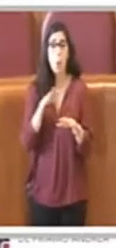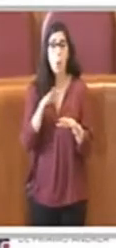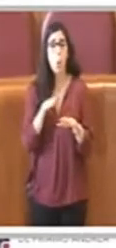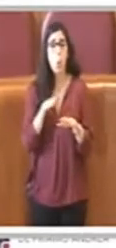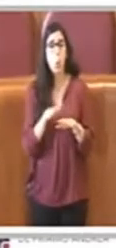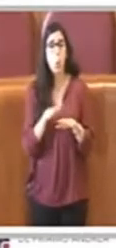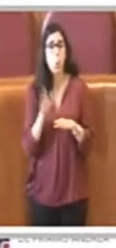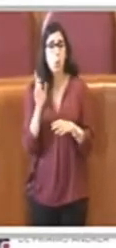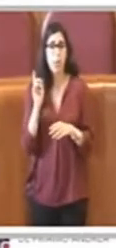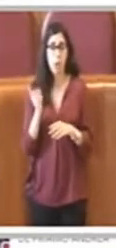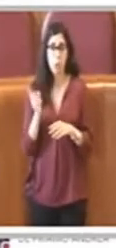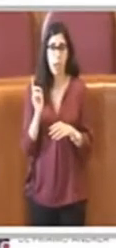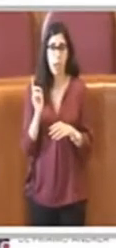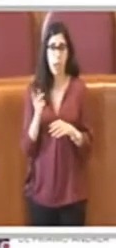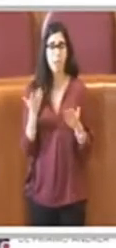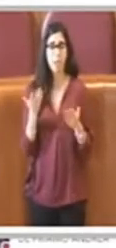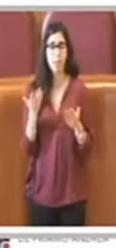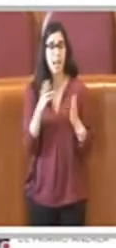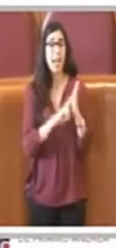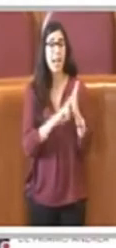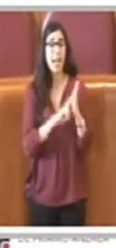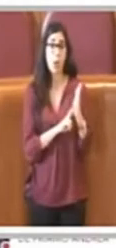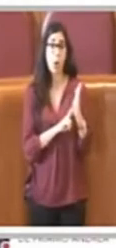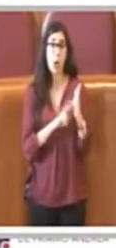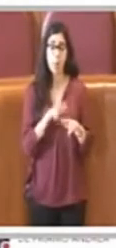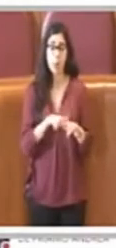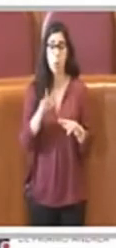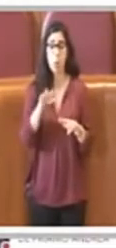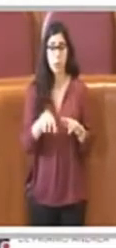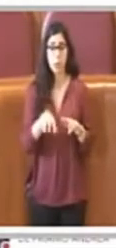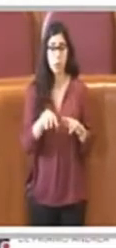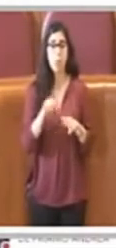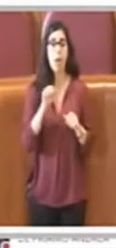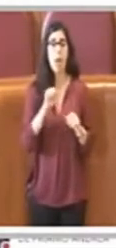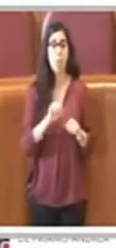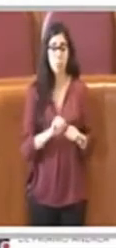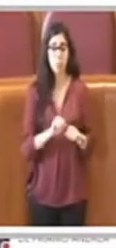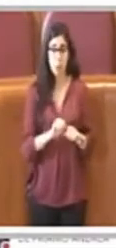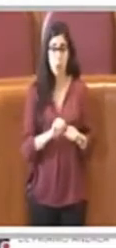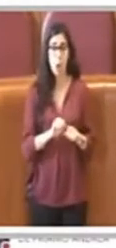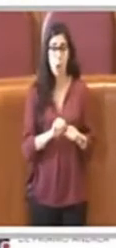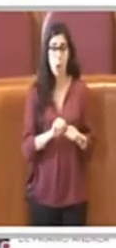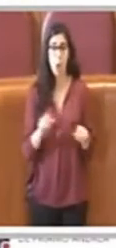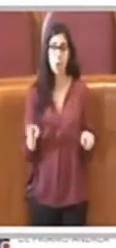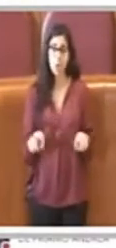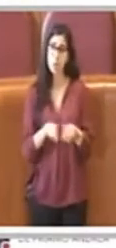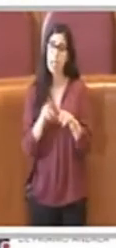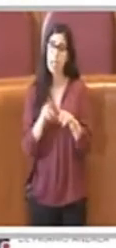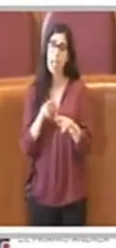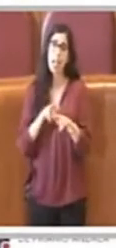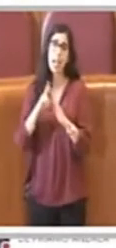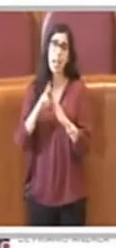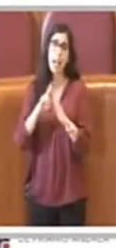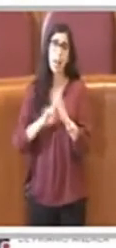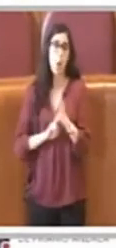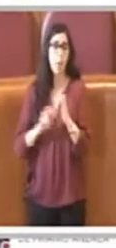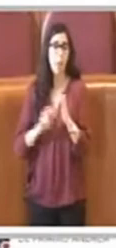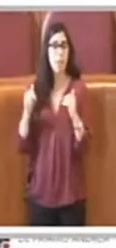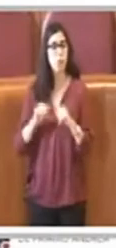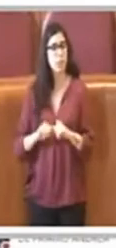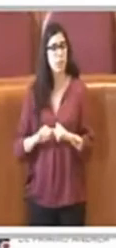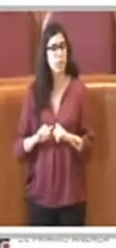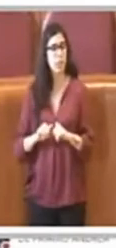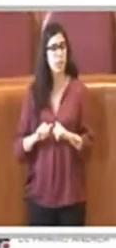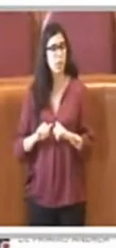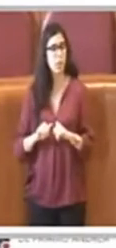di far sì che il regolamento municipale possa ricalcare esattamente il regolamento cittadino, questo anche per semplificare, per